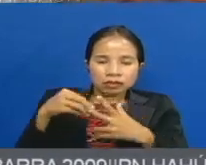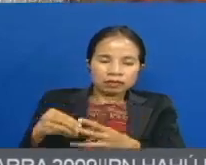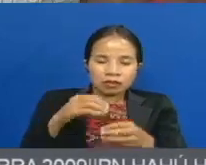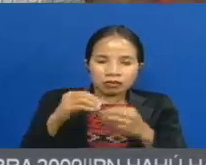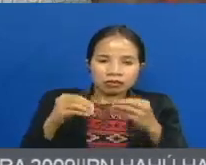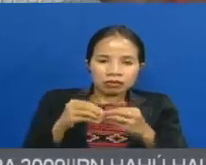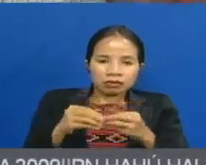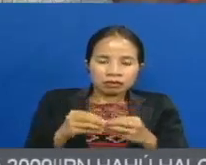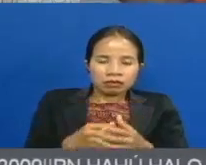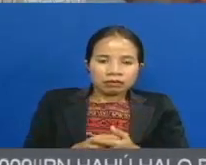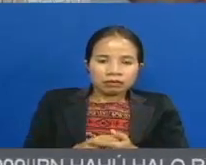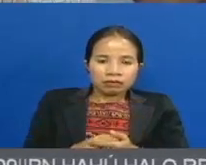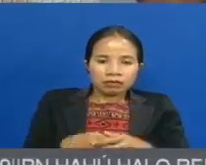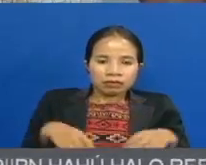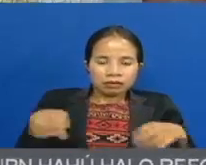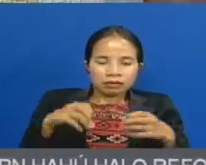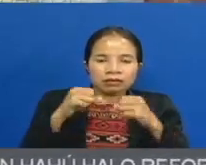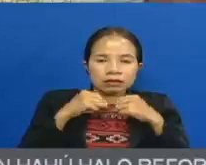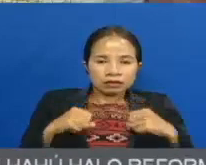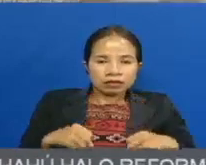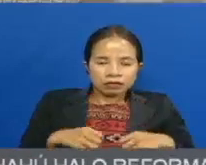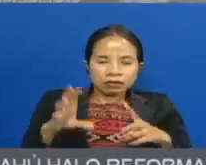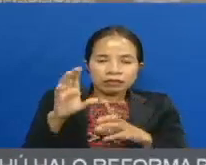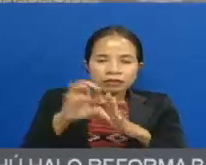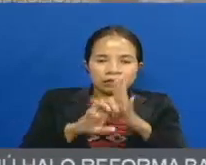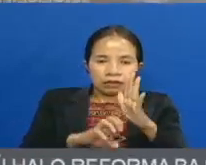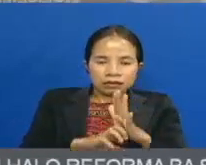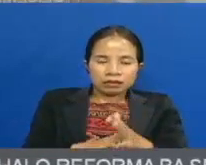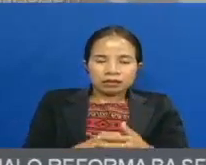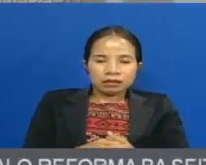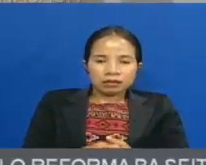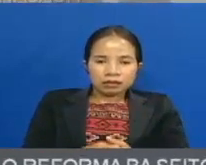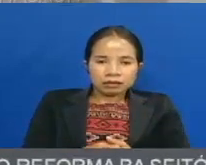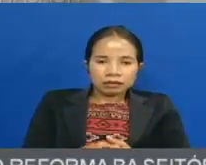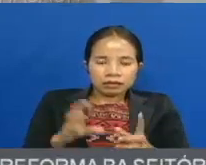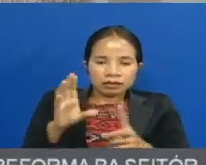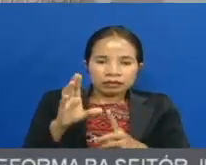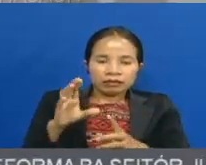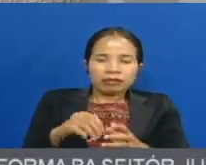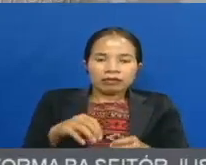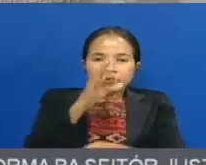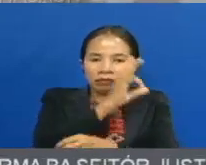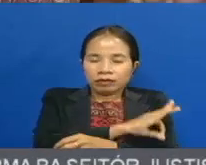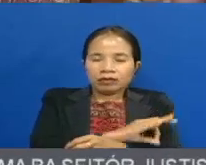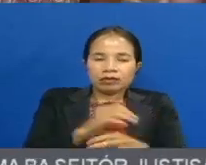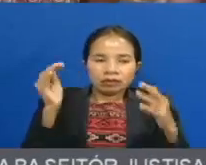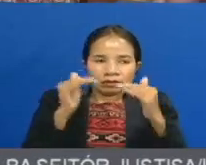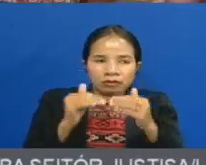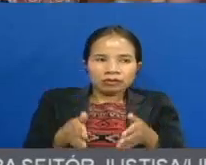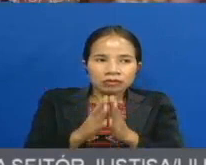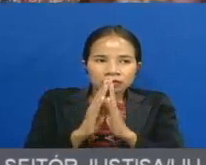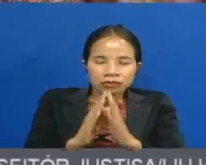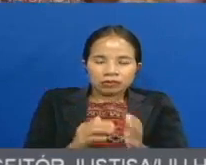área anestesia. Chef Estado Maior General Força Armada, tenente General Falu Ratelai, que discurso os